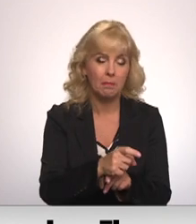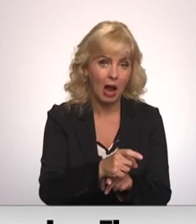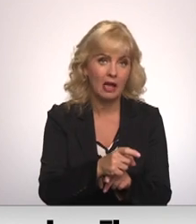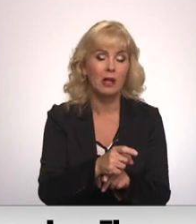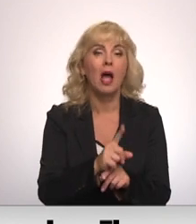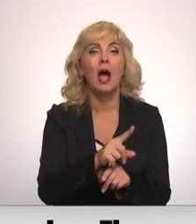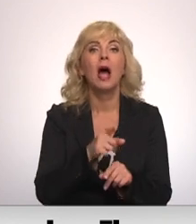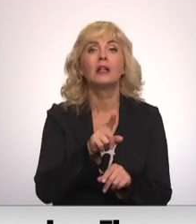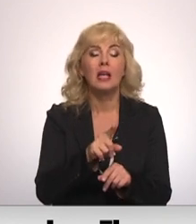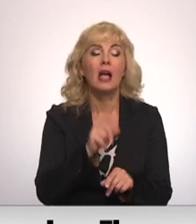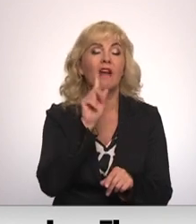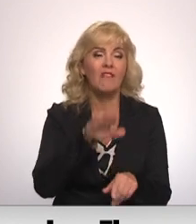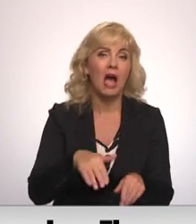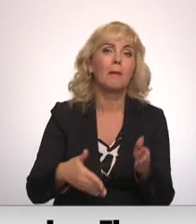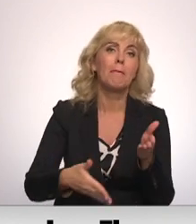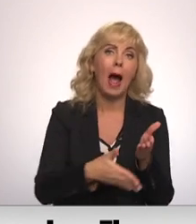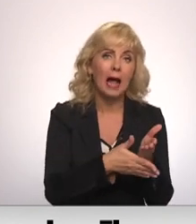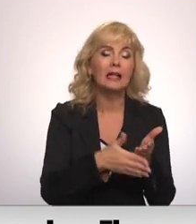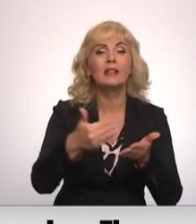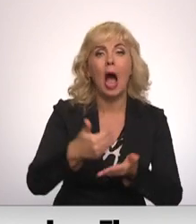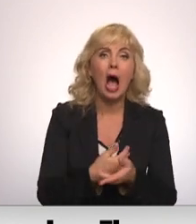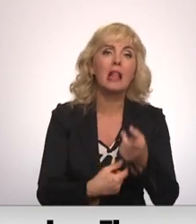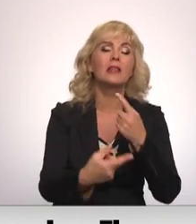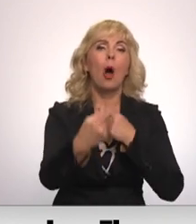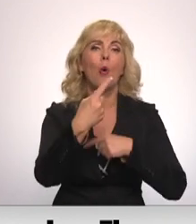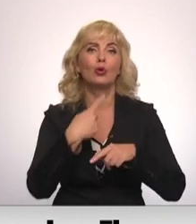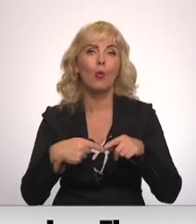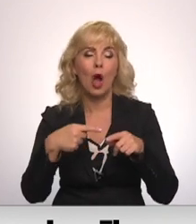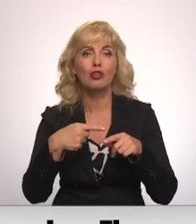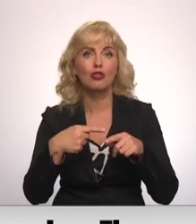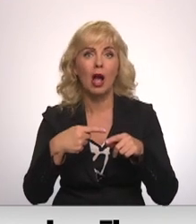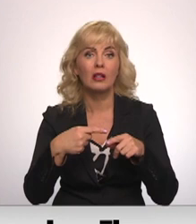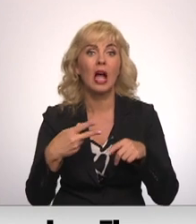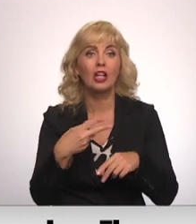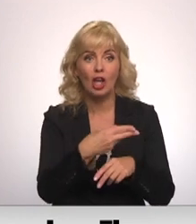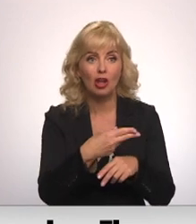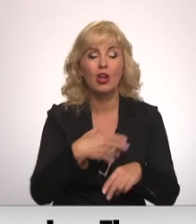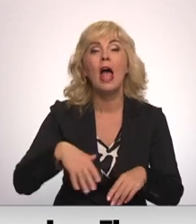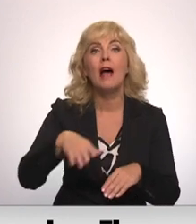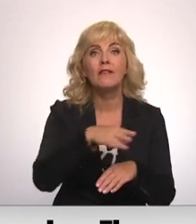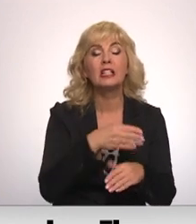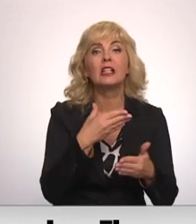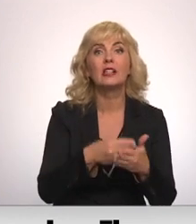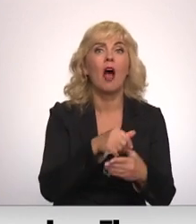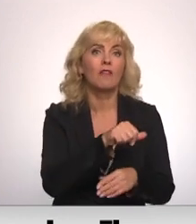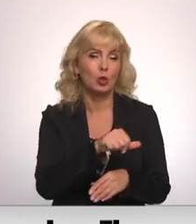Un palīdzēt var tikai un vienīgi atjaunojošā griešana. Visam ir savas